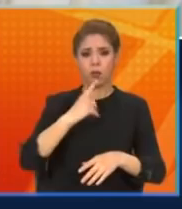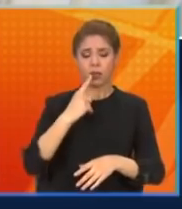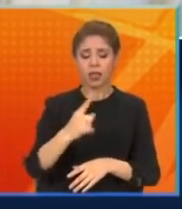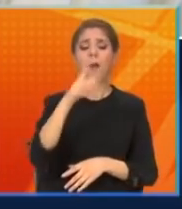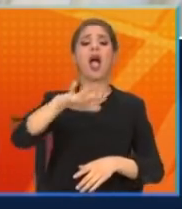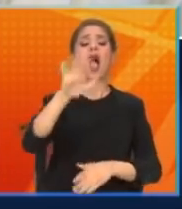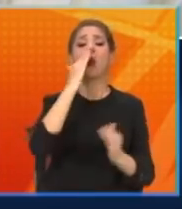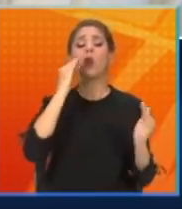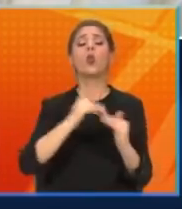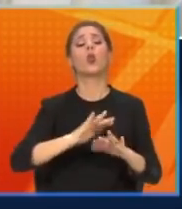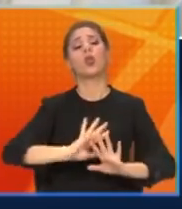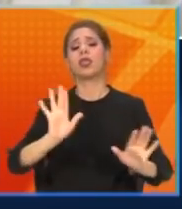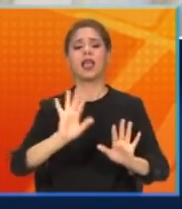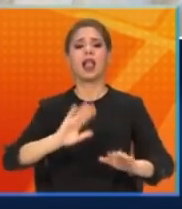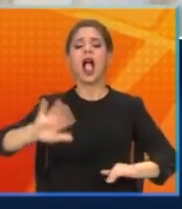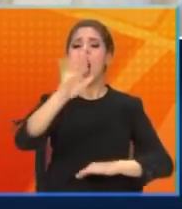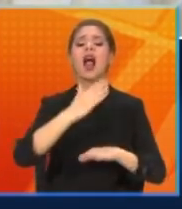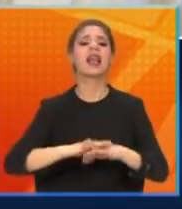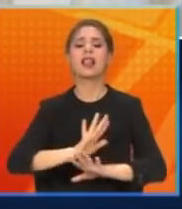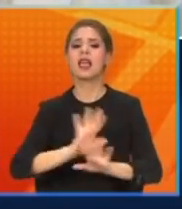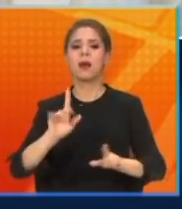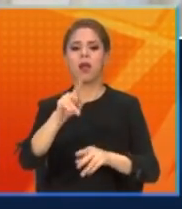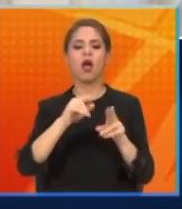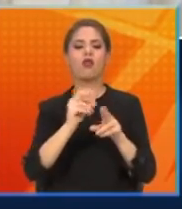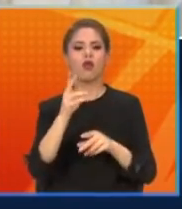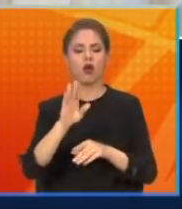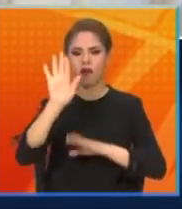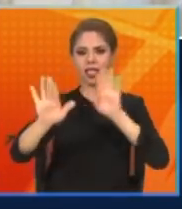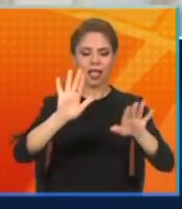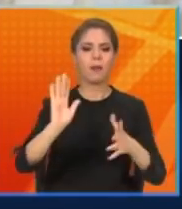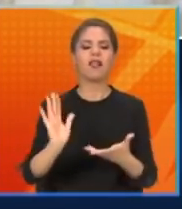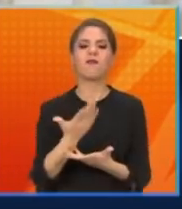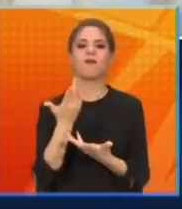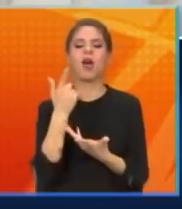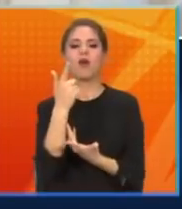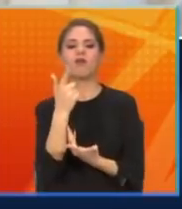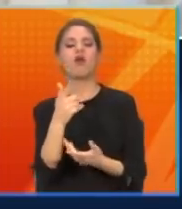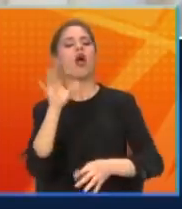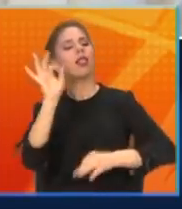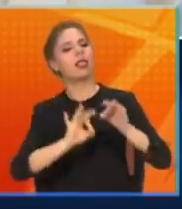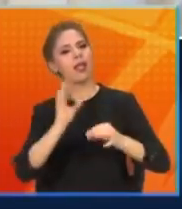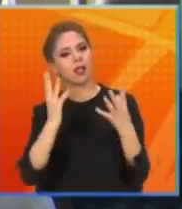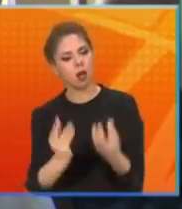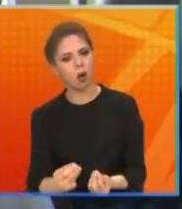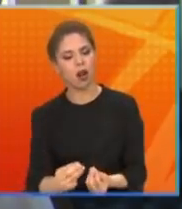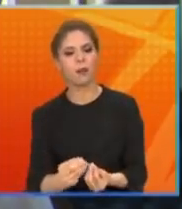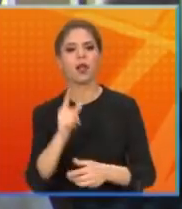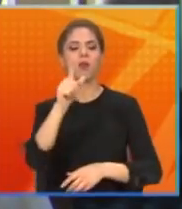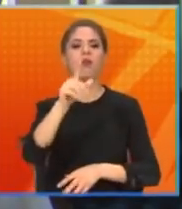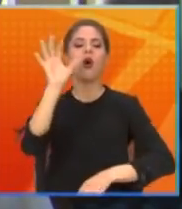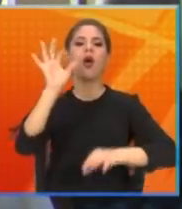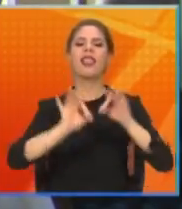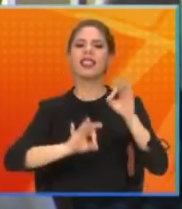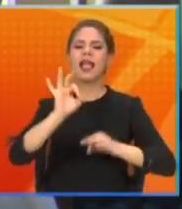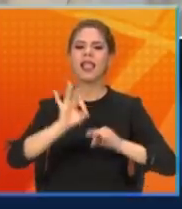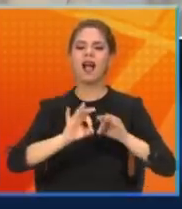değil. Eğer COVID teması varsa veya COVID şüphesi varsa o zaman test yapılması gerekiyor. Tedavi süreci